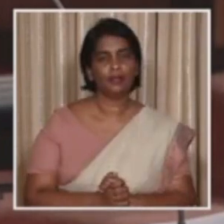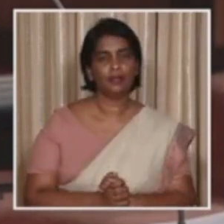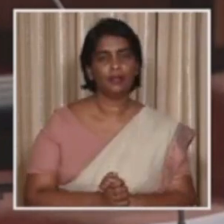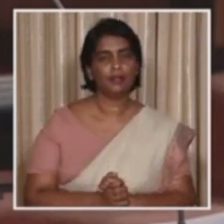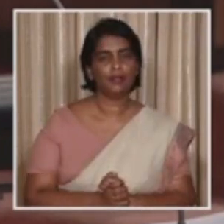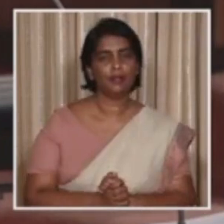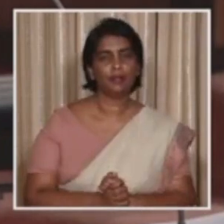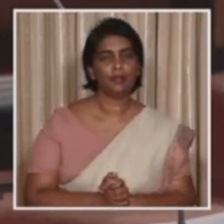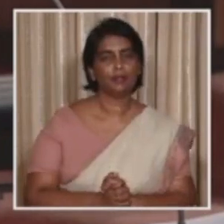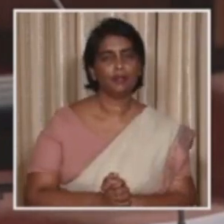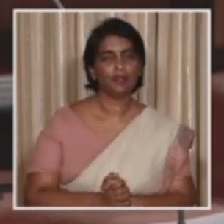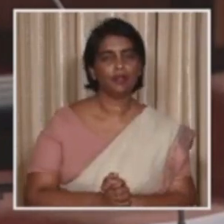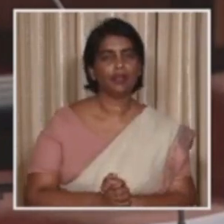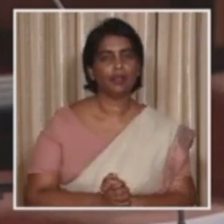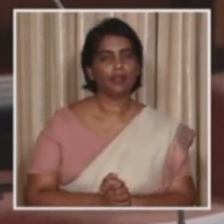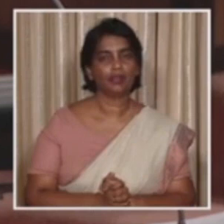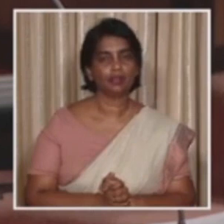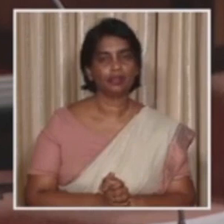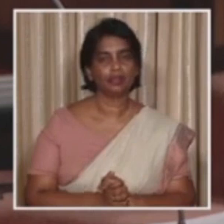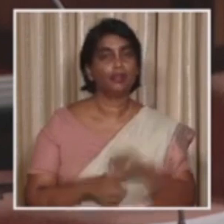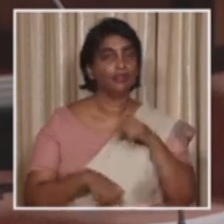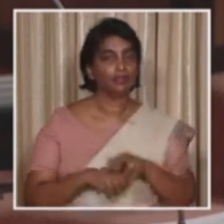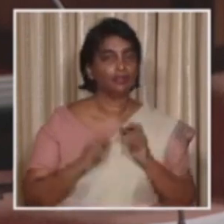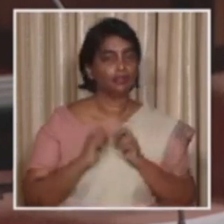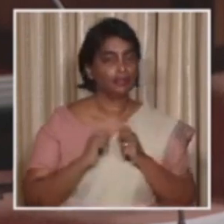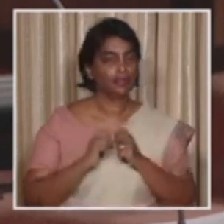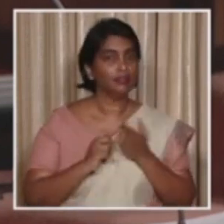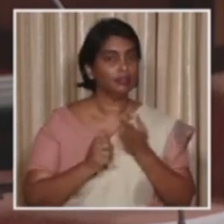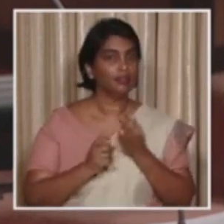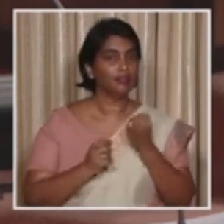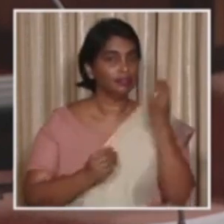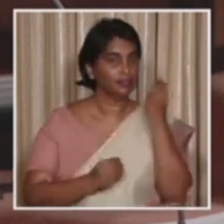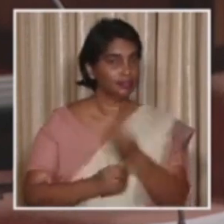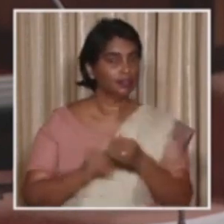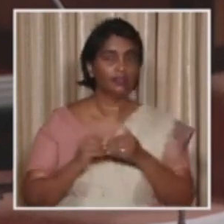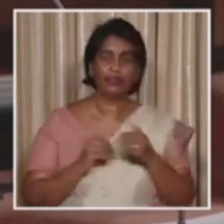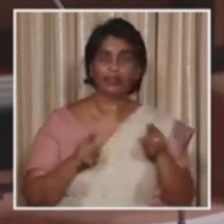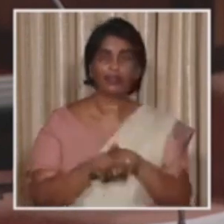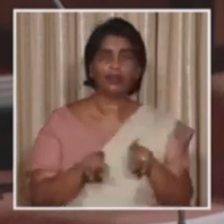நிதியம் என்பது எங்களுடைய ஏழை மக்களுடைய வாழ்க்கையை,